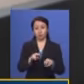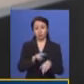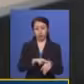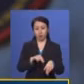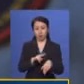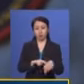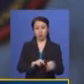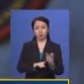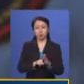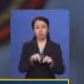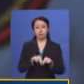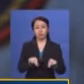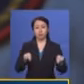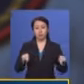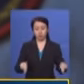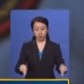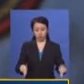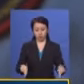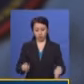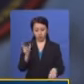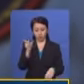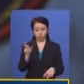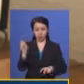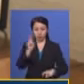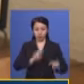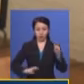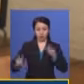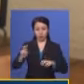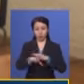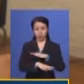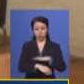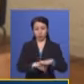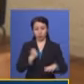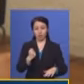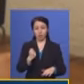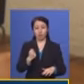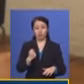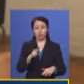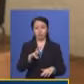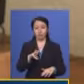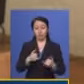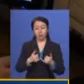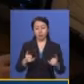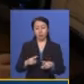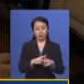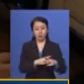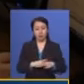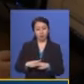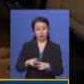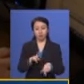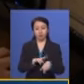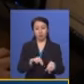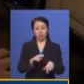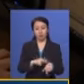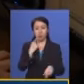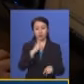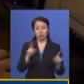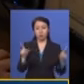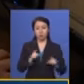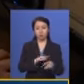на станции Петропавловска. Подозреваемого разыскивали за кражу медного кабеля с территории вокзала. Стражи правопорядка отмечают,